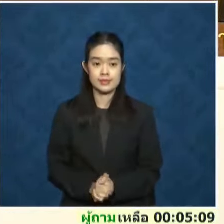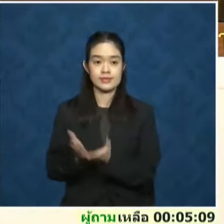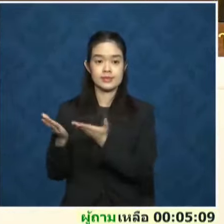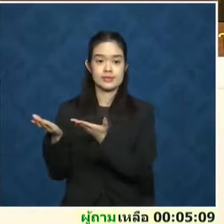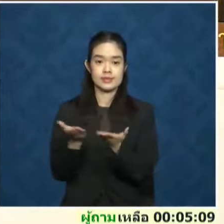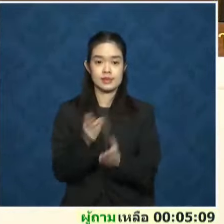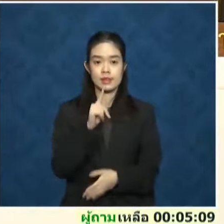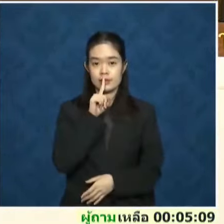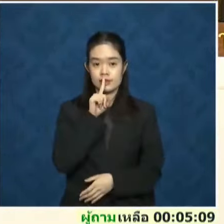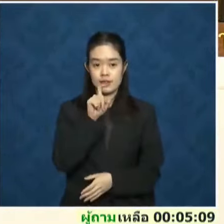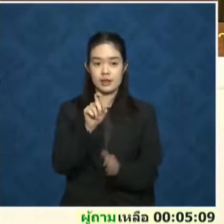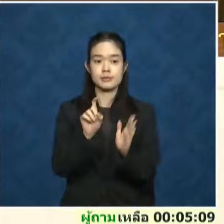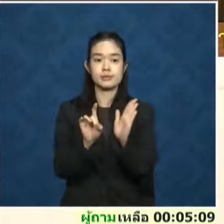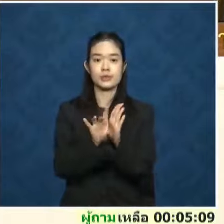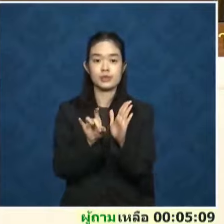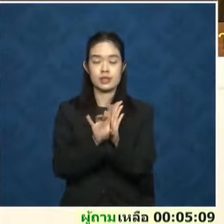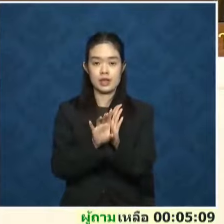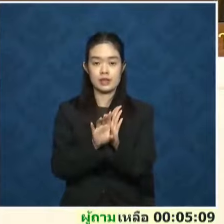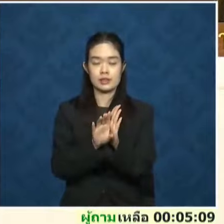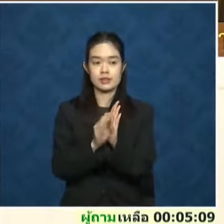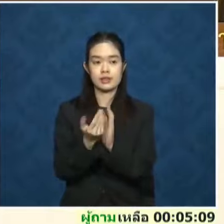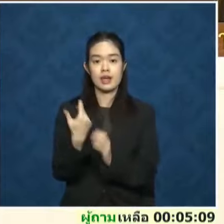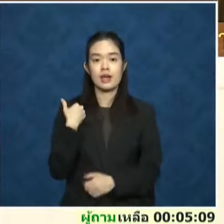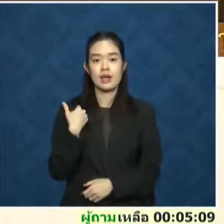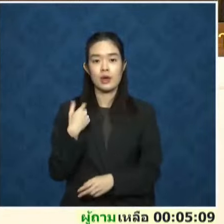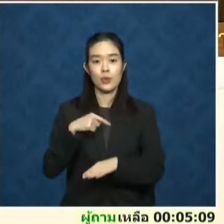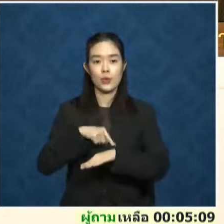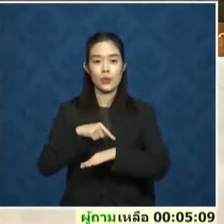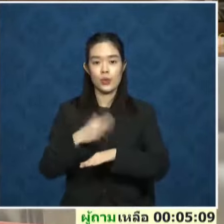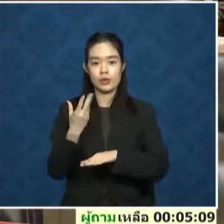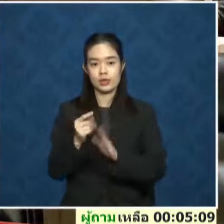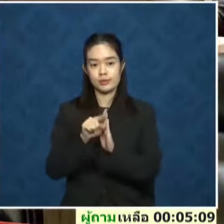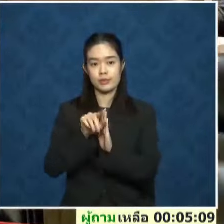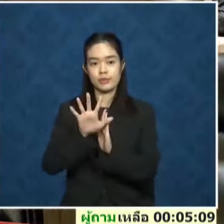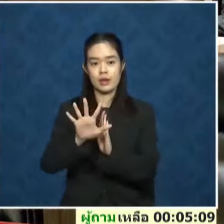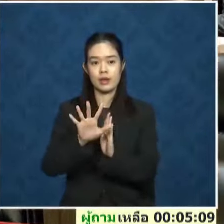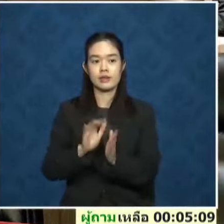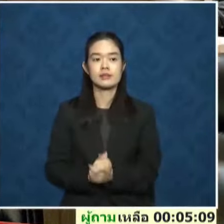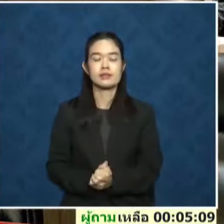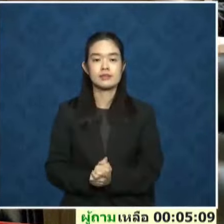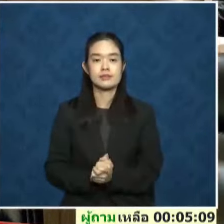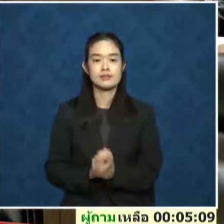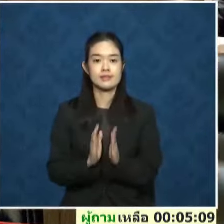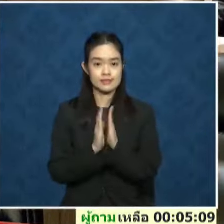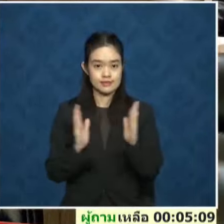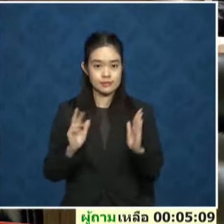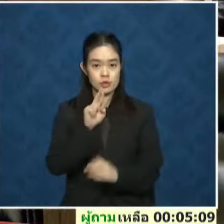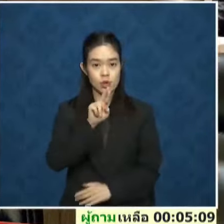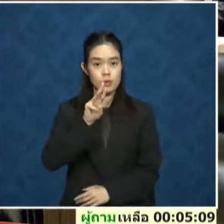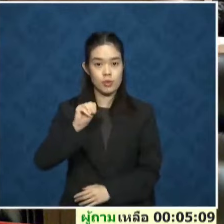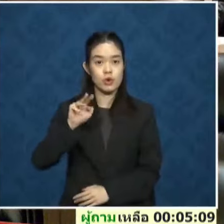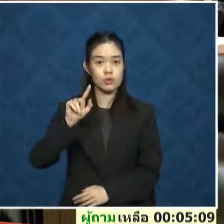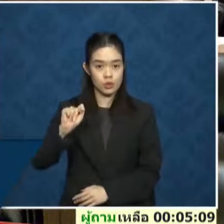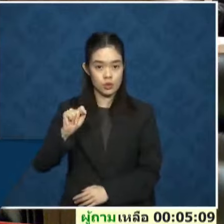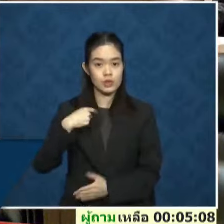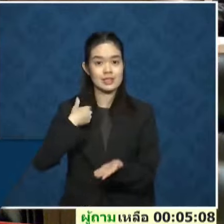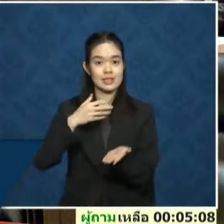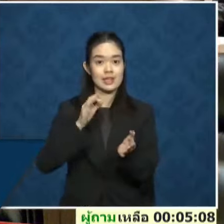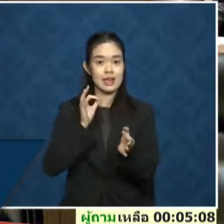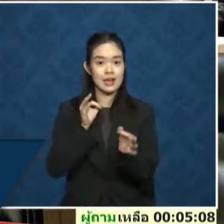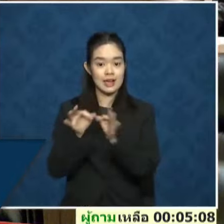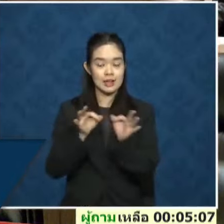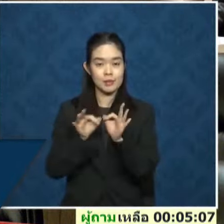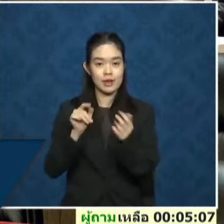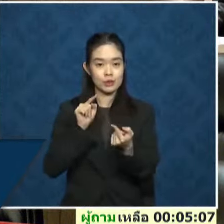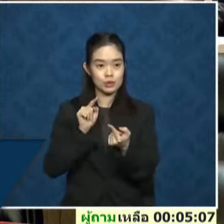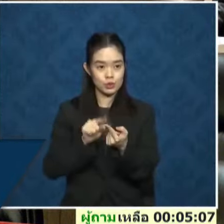ทธิ์ถามในรอบสุดท้ายนะครับมีเวลาเหลือ5นาทีครับเชิญครับ ขอบคุณนะคะท่านรัฐมนตรีนะคะที่เรื่องเกี่ยวกับอัตราน